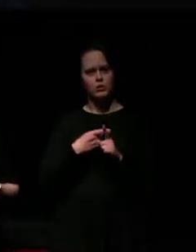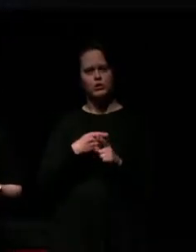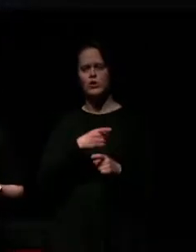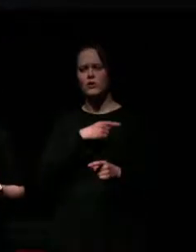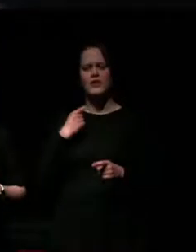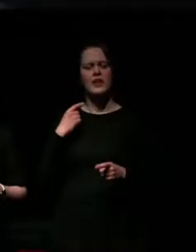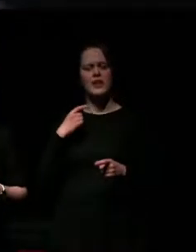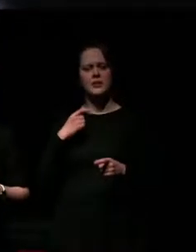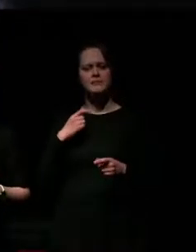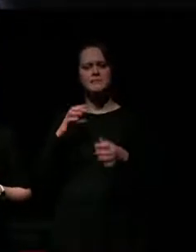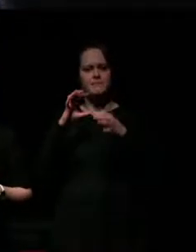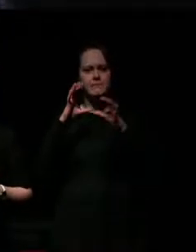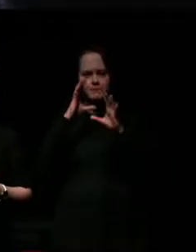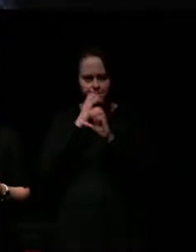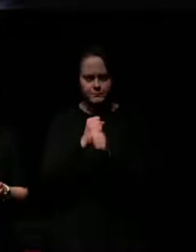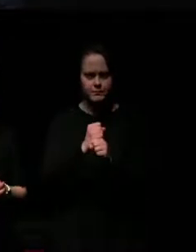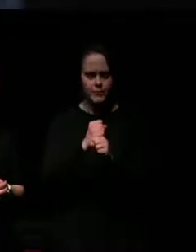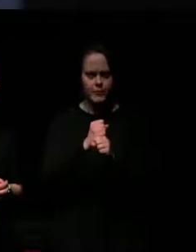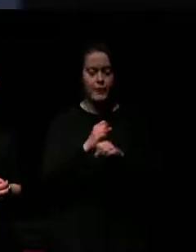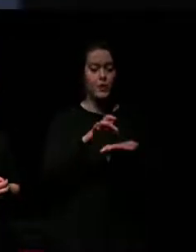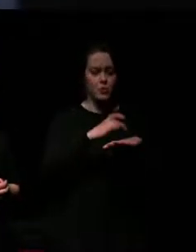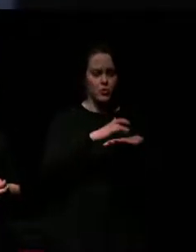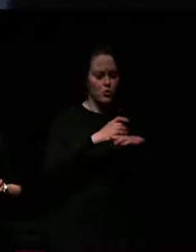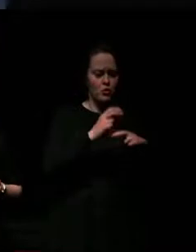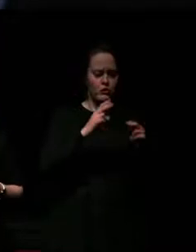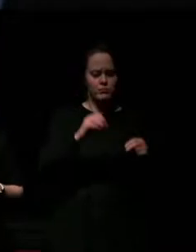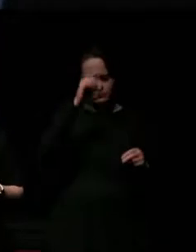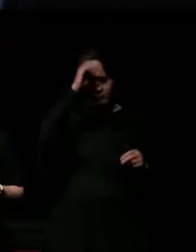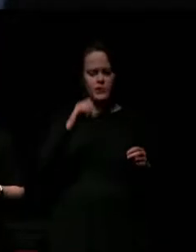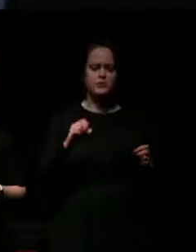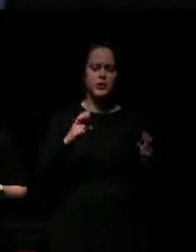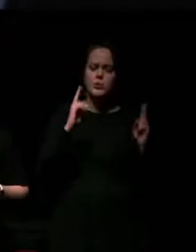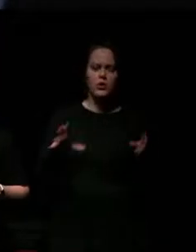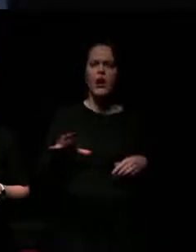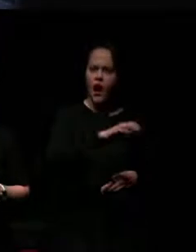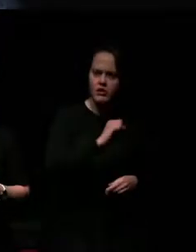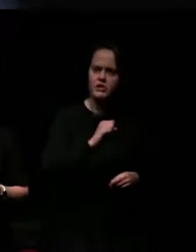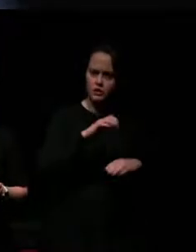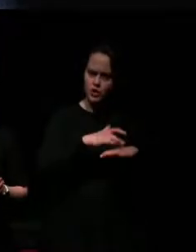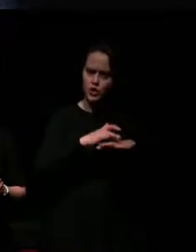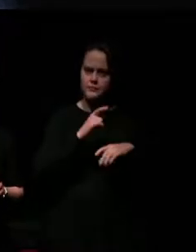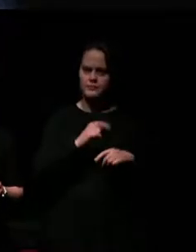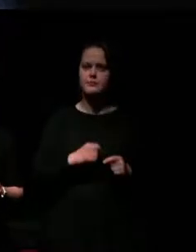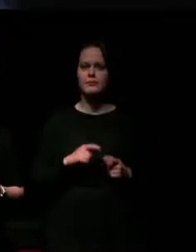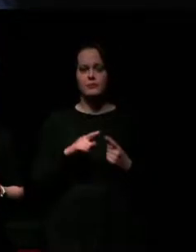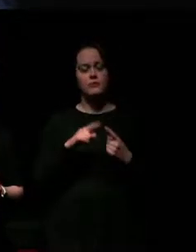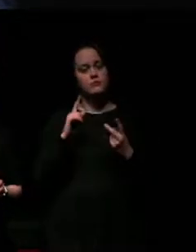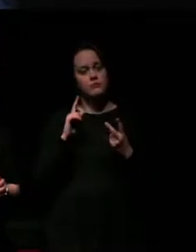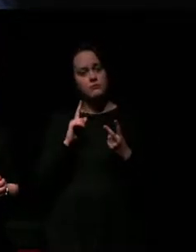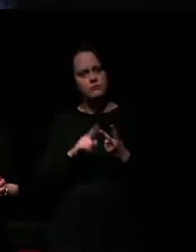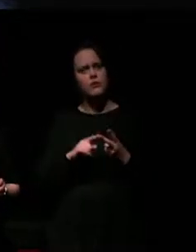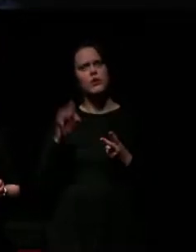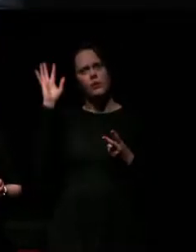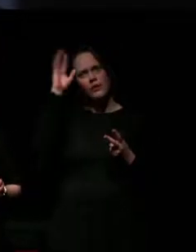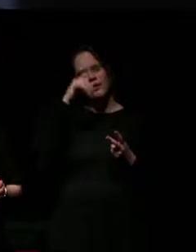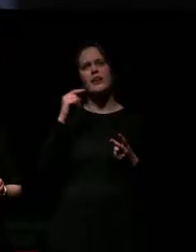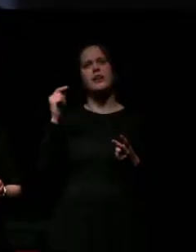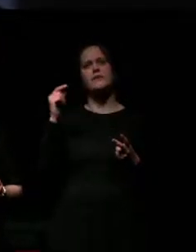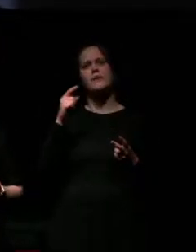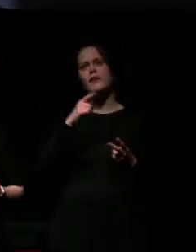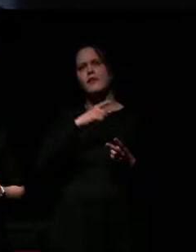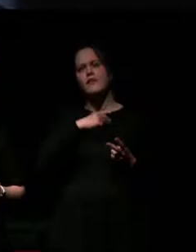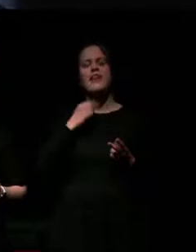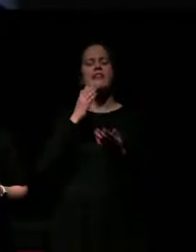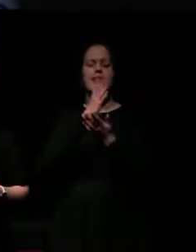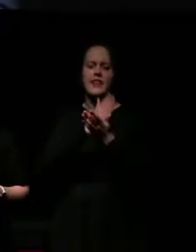å, når det kommer til dyr, å bruke alle delene av det. Og det også denne tanke da, om at vi en del